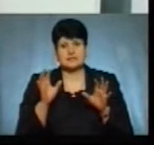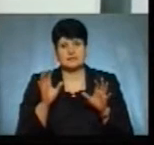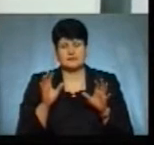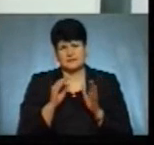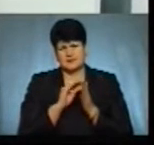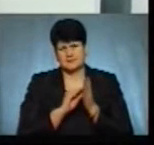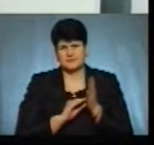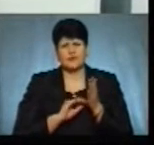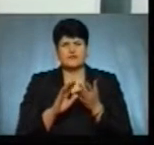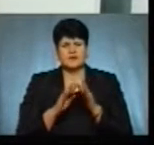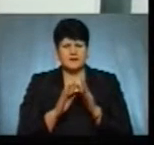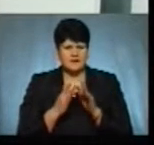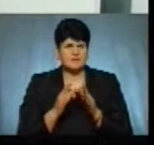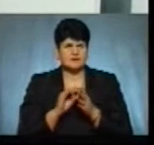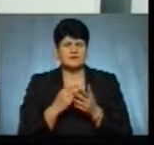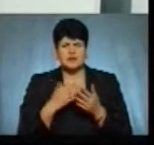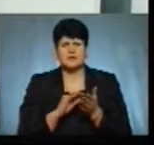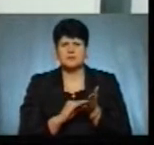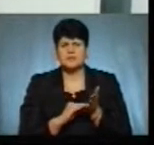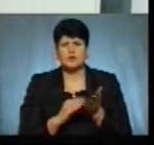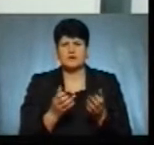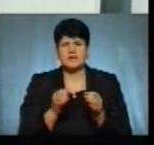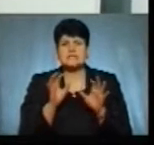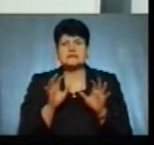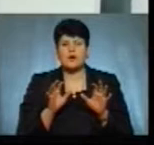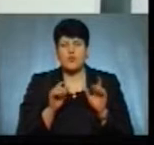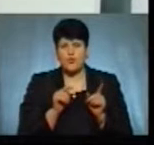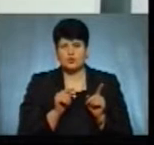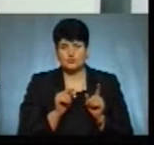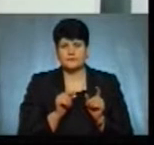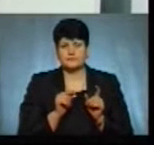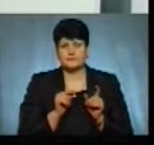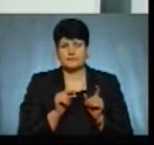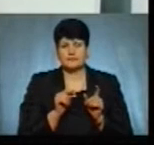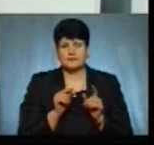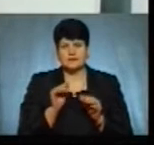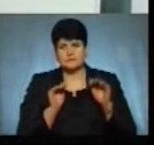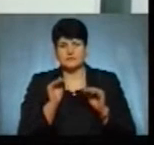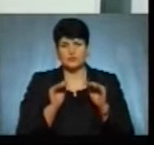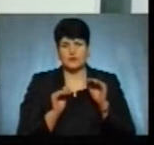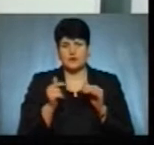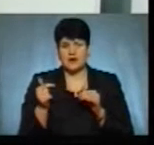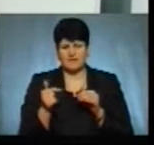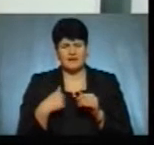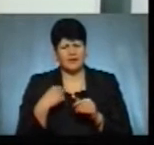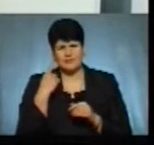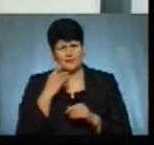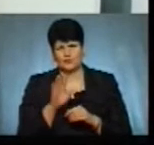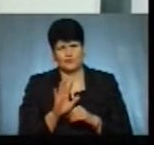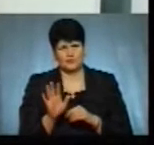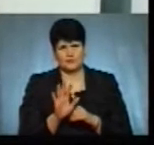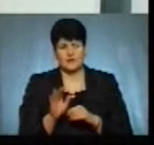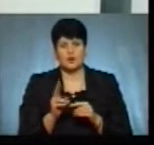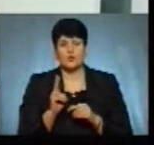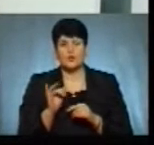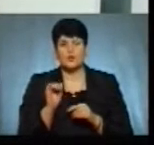чи статті в економічних виданнях вже говорять, що прийняття закону похитнуло трішки гривню. Я не думаю, що воно її похитнуло. Курс